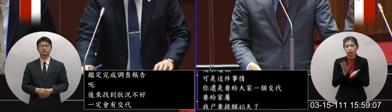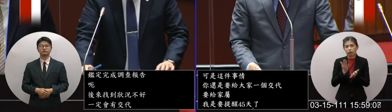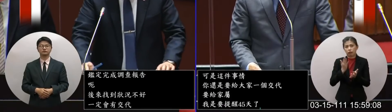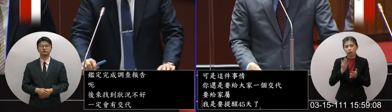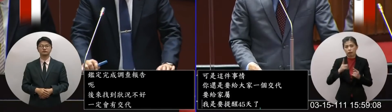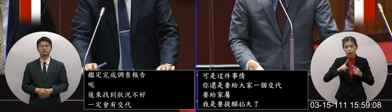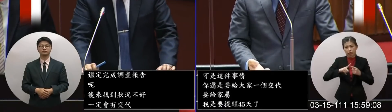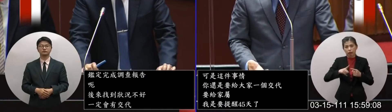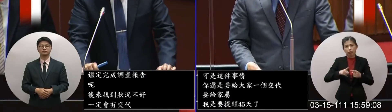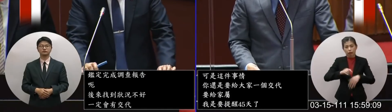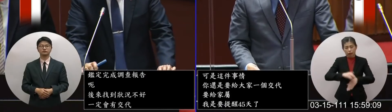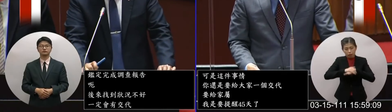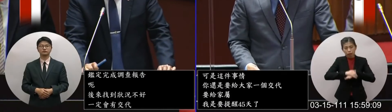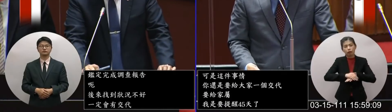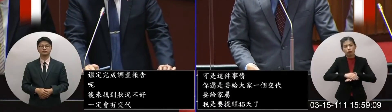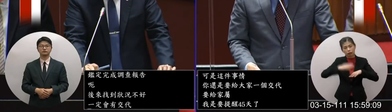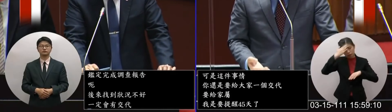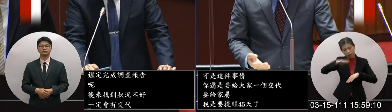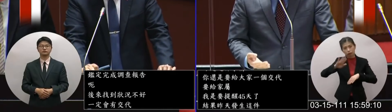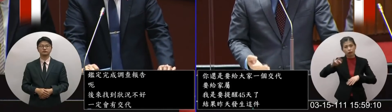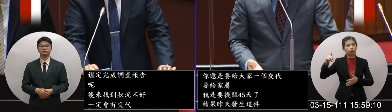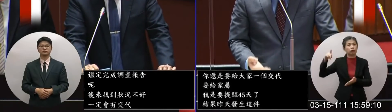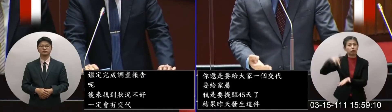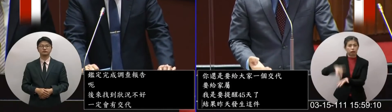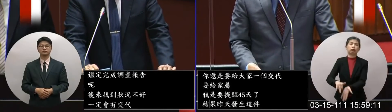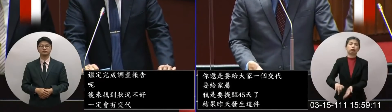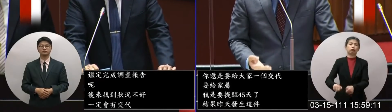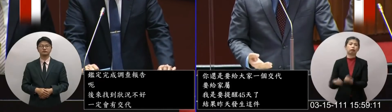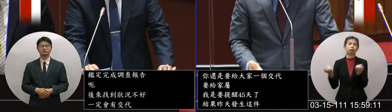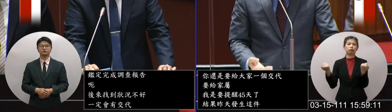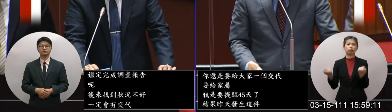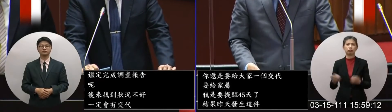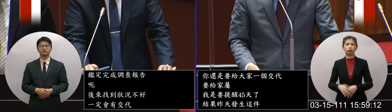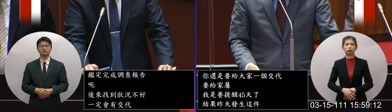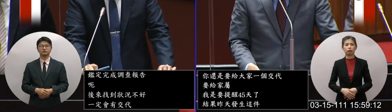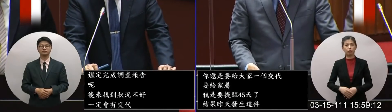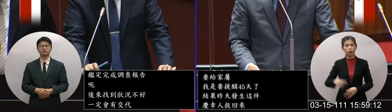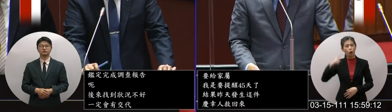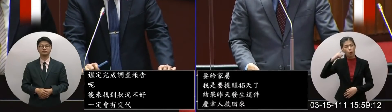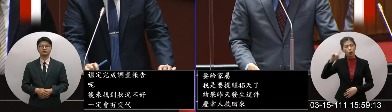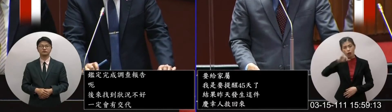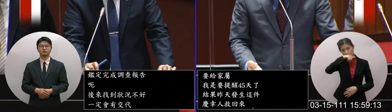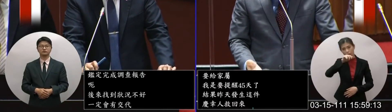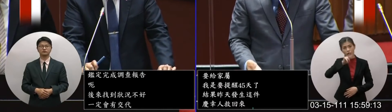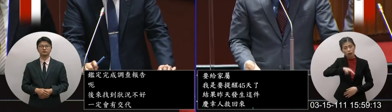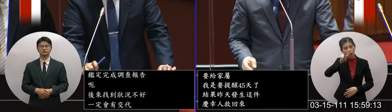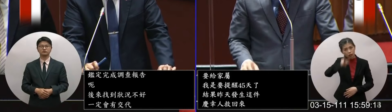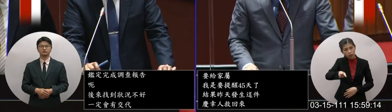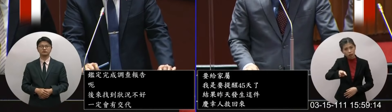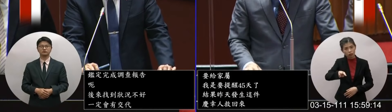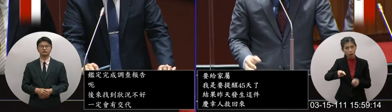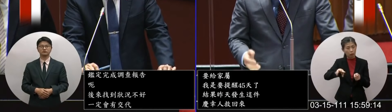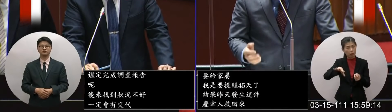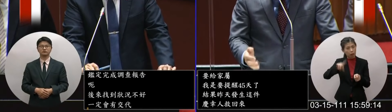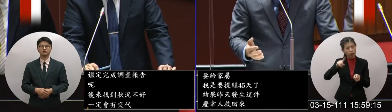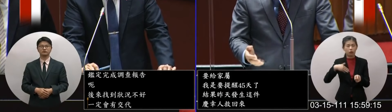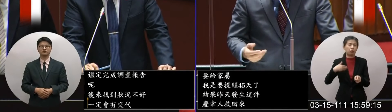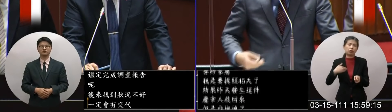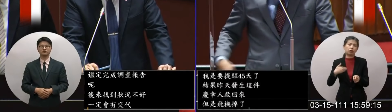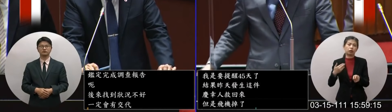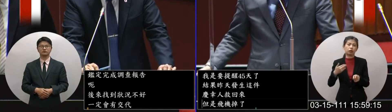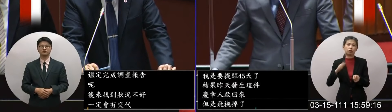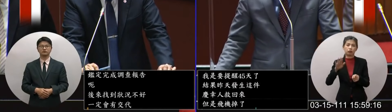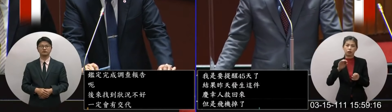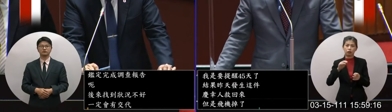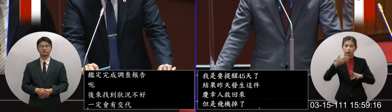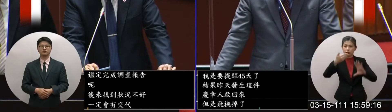救回来。但飞机掉了，而且这也是首次幻象2000，是不是首次我不知道了，但是上